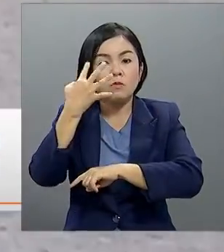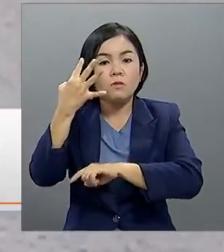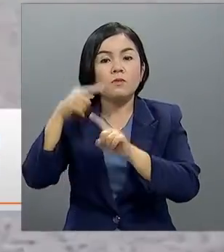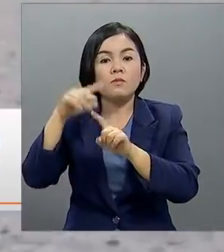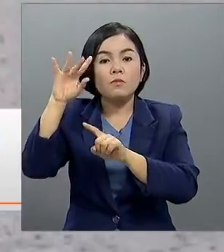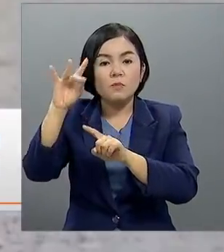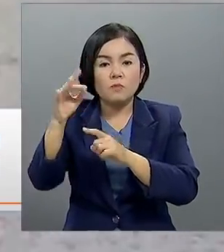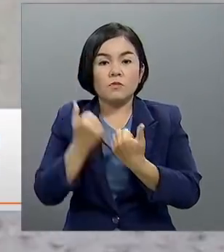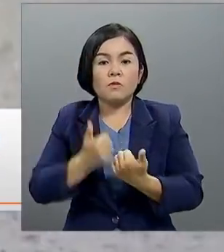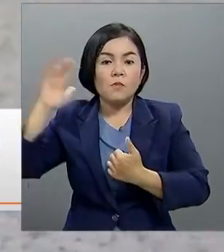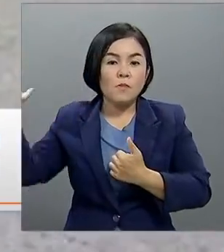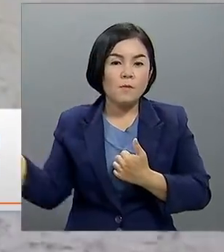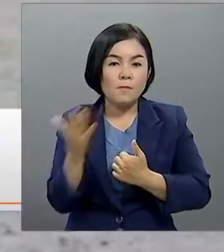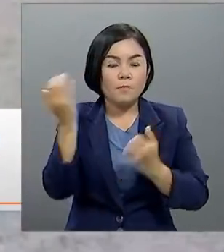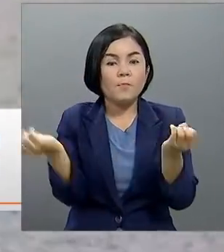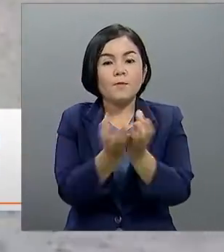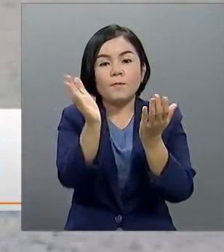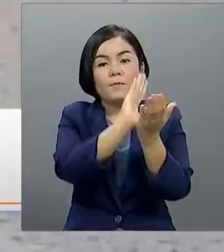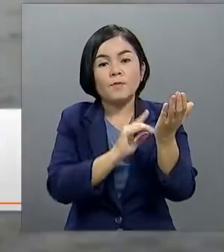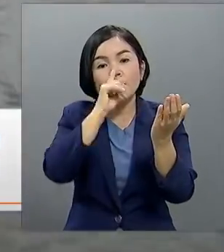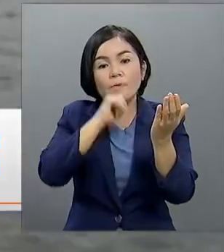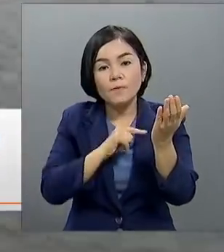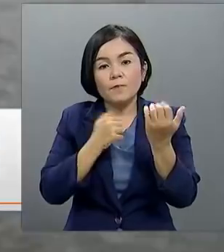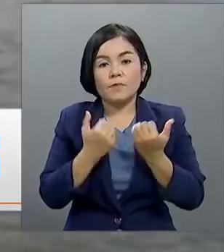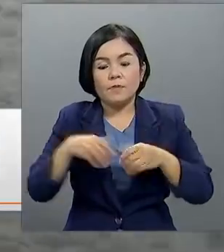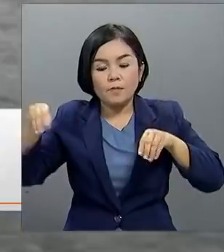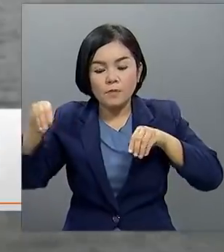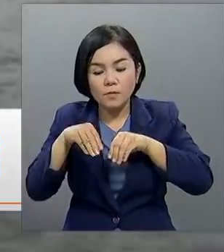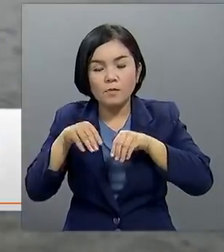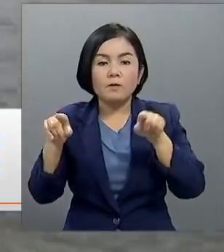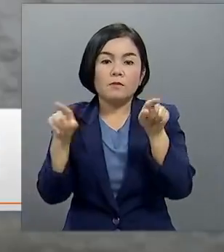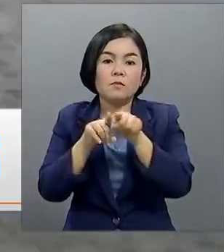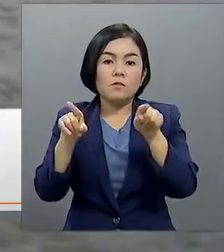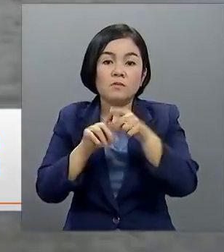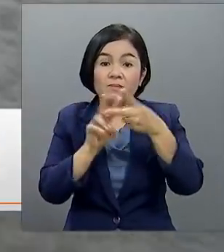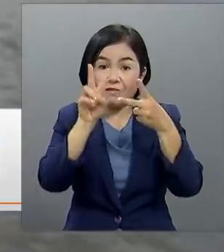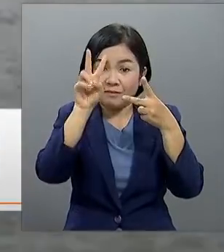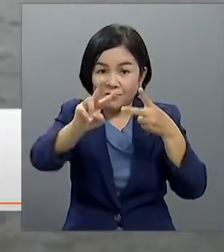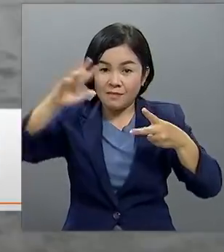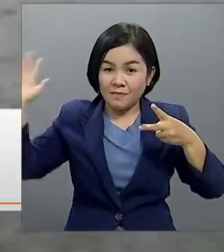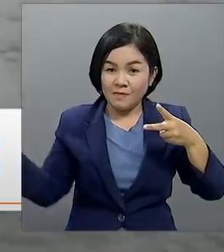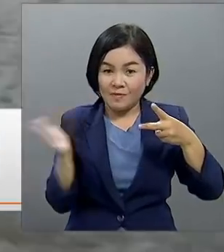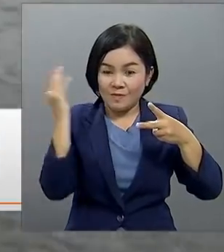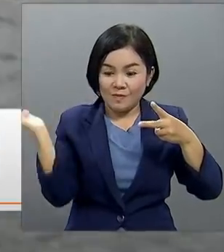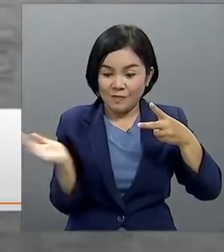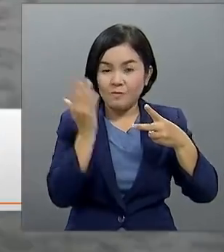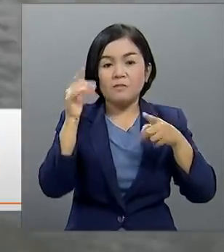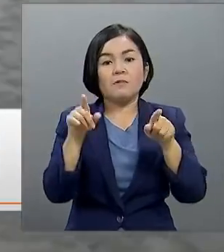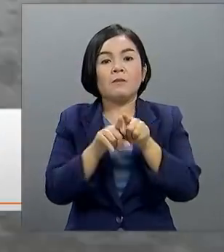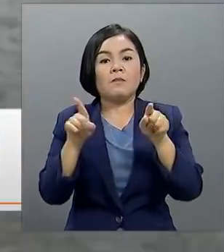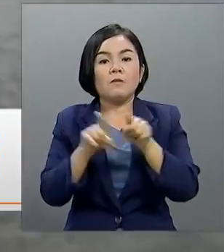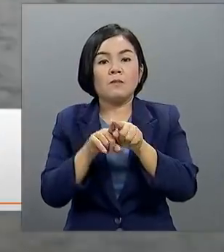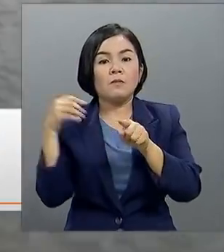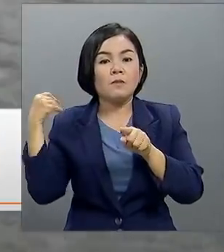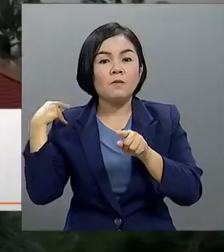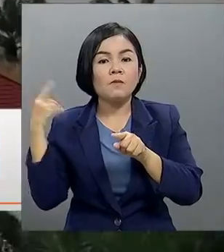ที่อยู่ในบ้านเราแล้วนะครับใกล้ๆบ้านเรามีอีก1พายุนะครับอีกลูกหนึ่งเป็นพายุระดับ3โซนร้อนที่ชื่อว่าฮากู